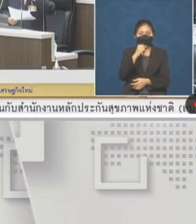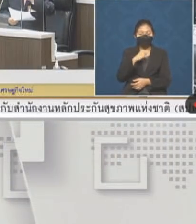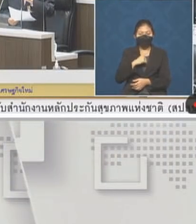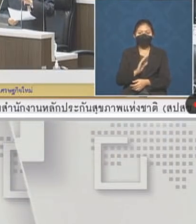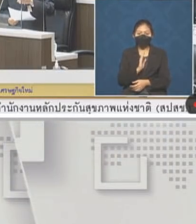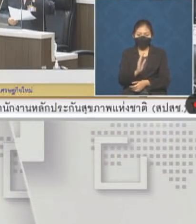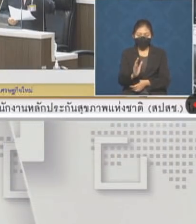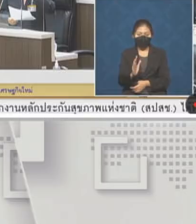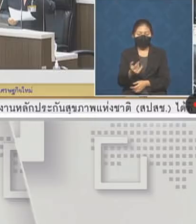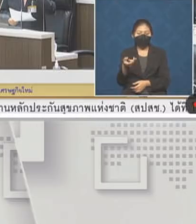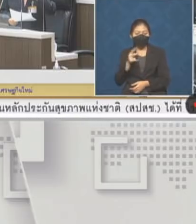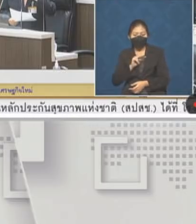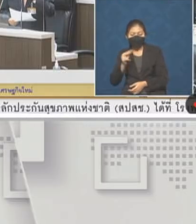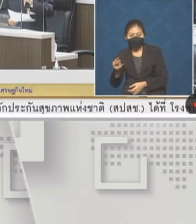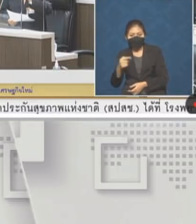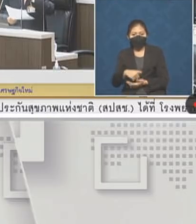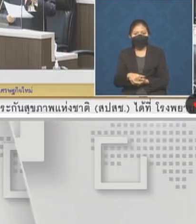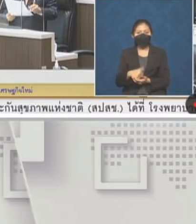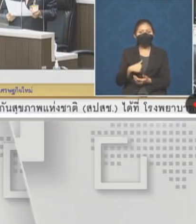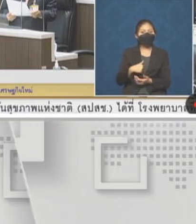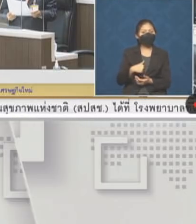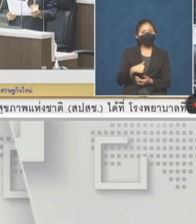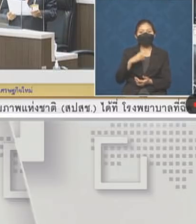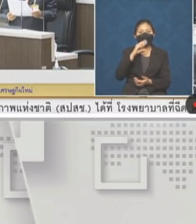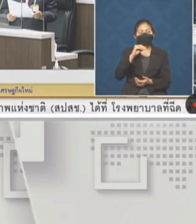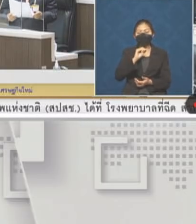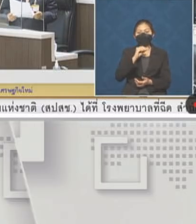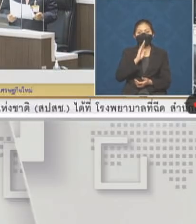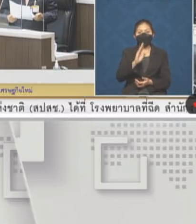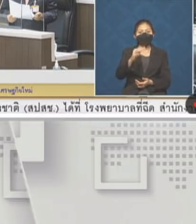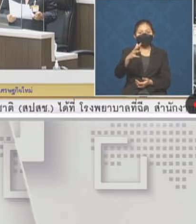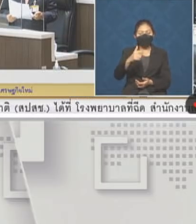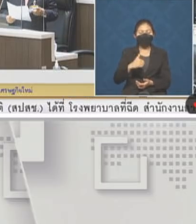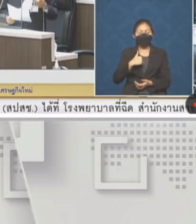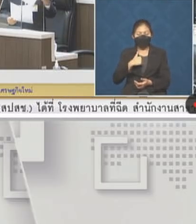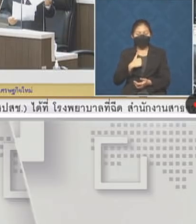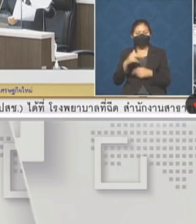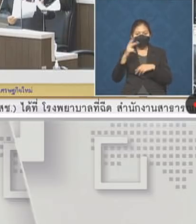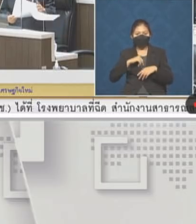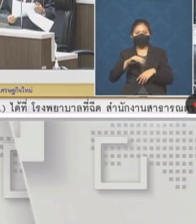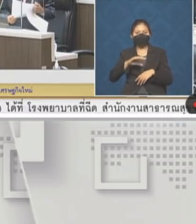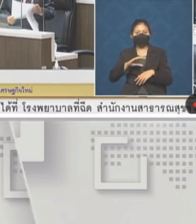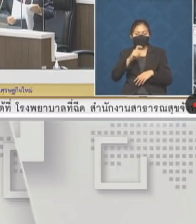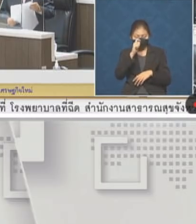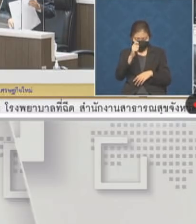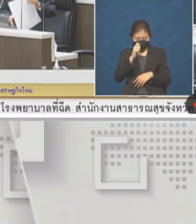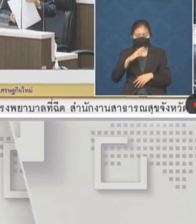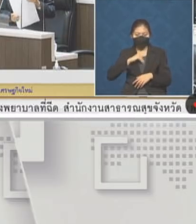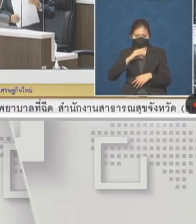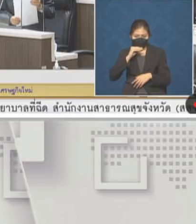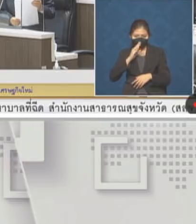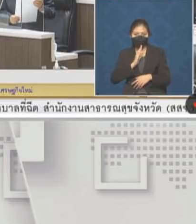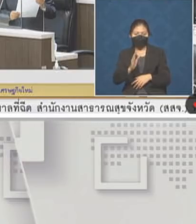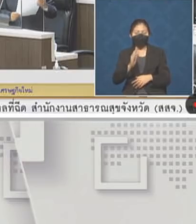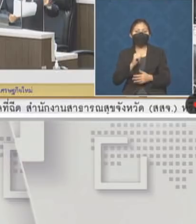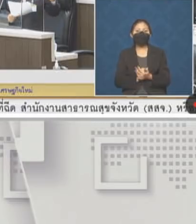จreal estate แถวทางแถบลาดกระบังแถบนั้นก็เป็นนักธุรกิจที่มีฐานะนะฮะแล้วก็ท